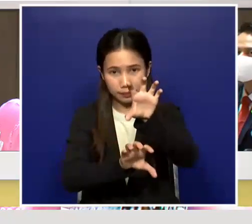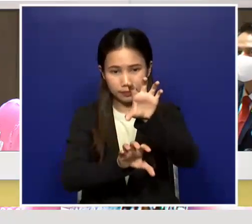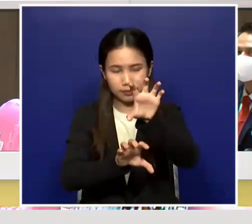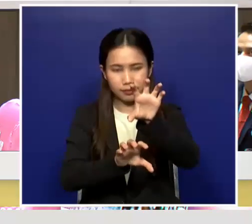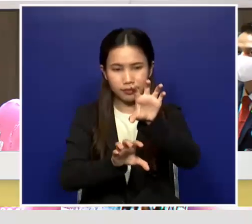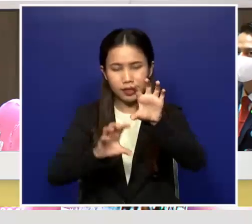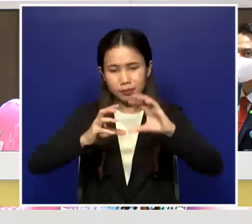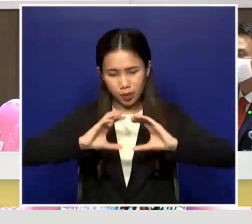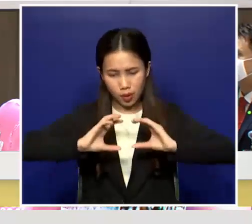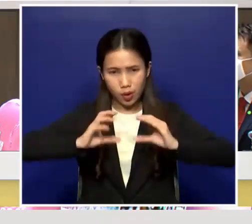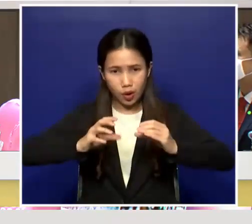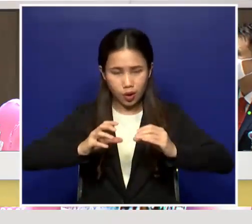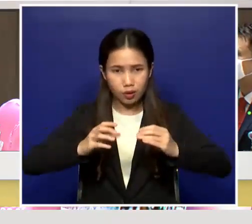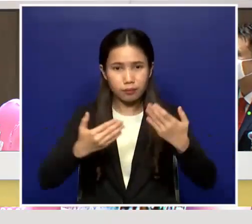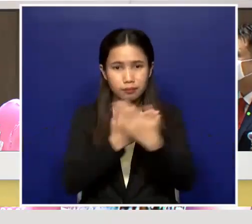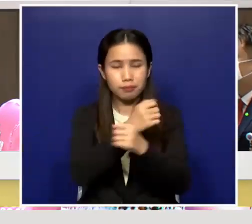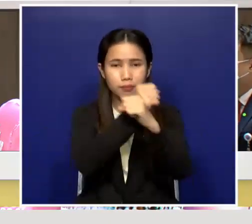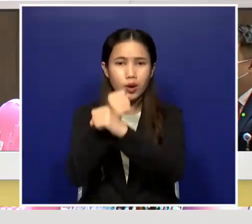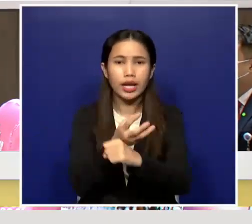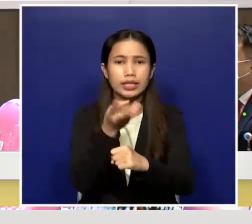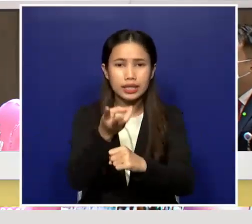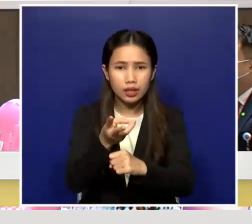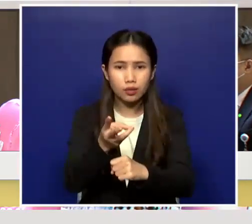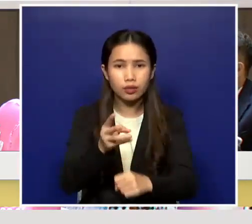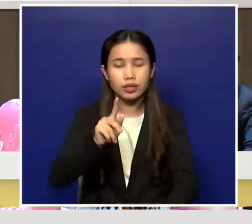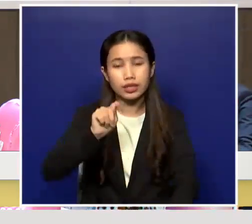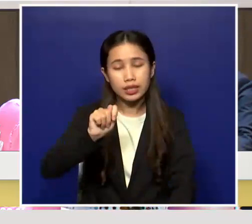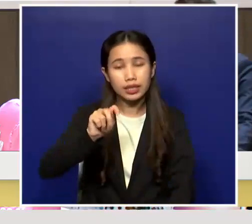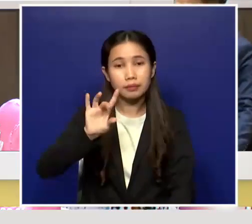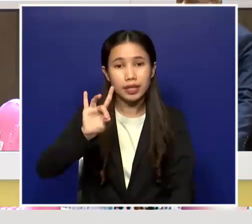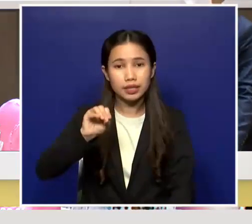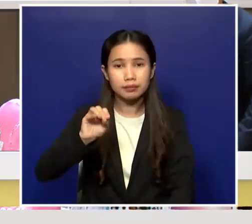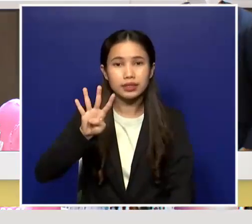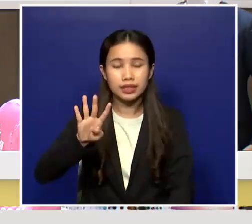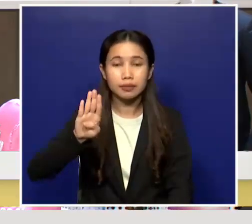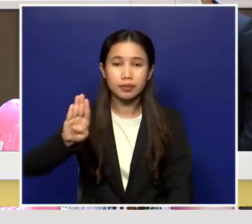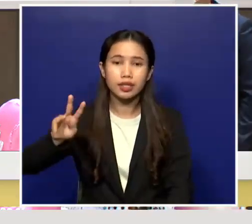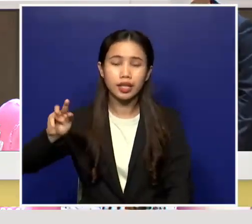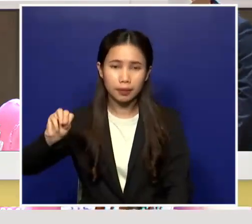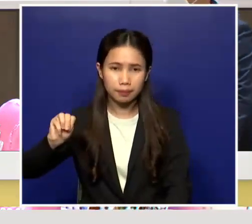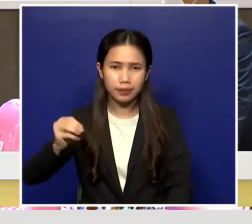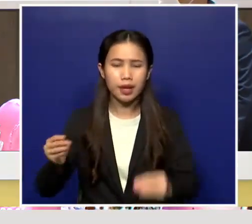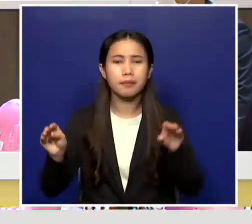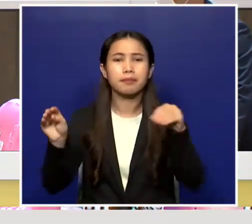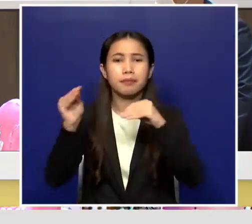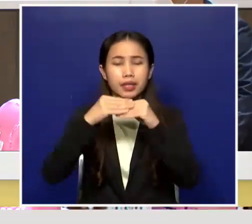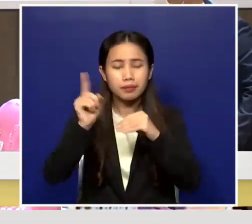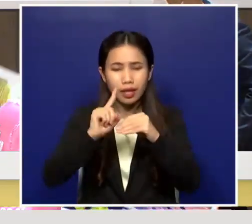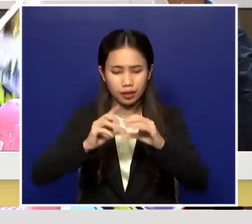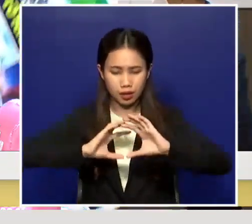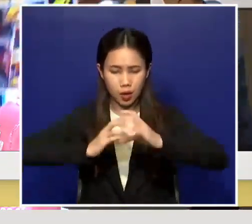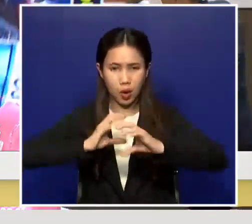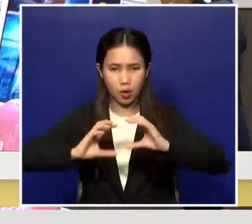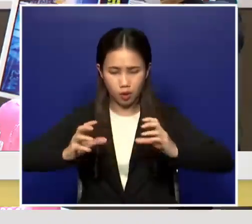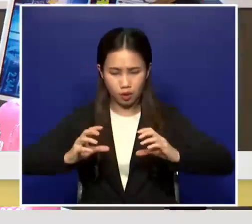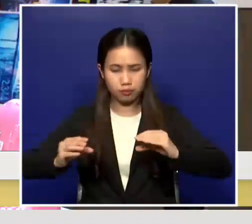แล้วก็มาขายแพงๆเขาเรียกโอพอด T84BM นะนี่ไงแค่เพิ่มแผงบังล้อเอ้า